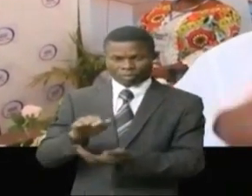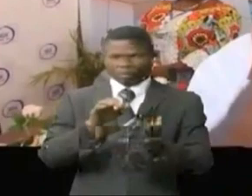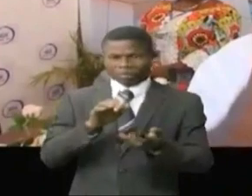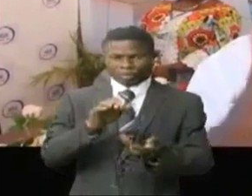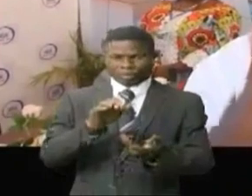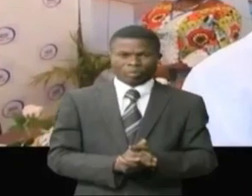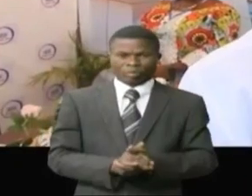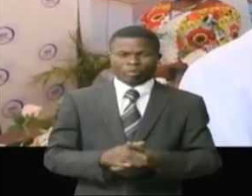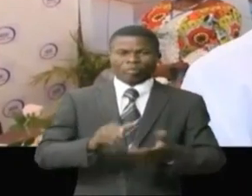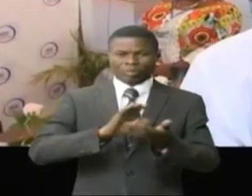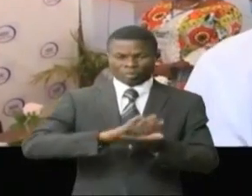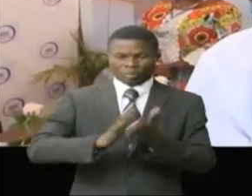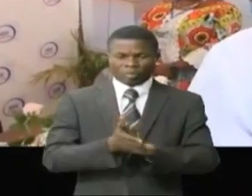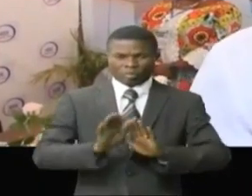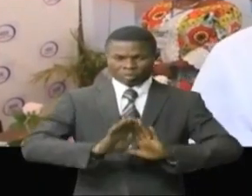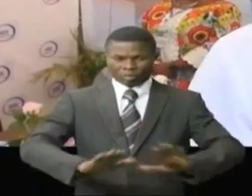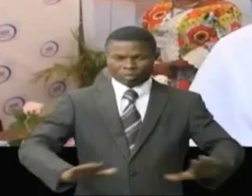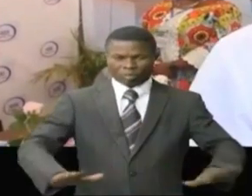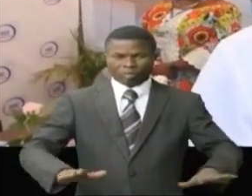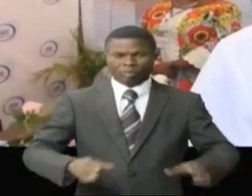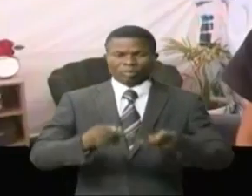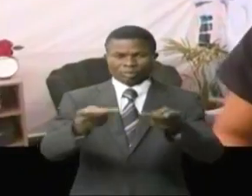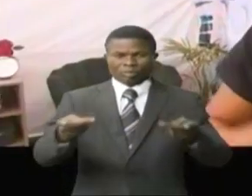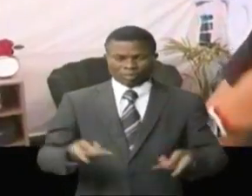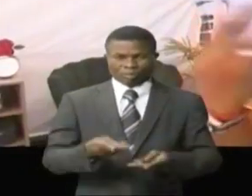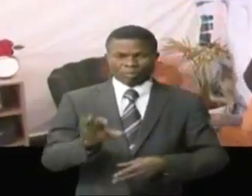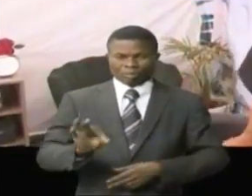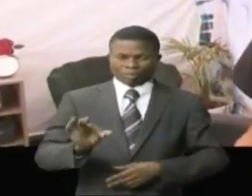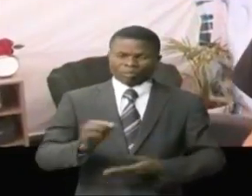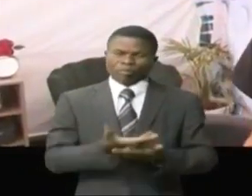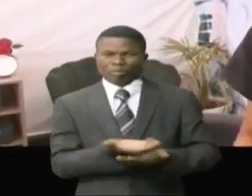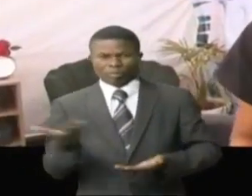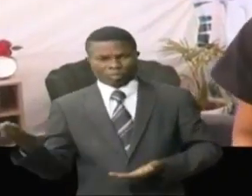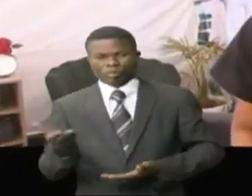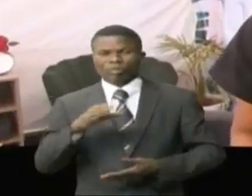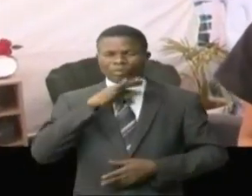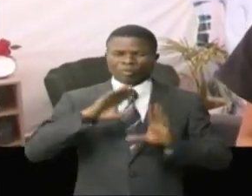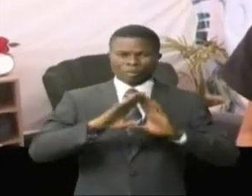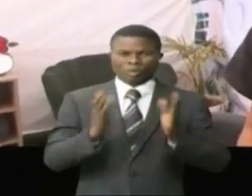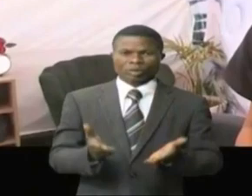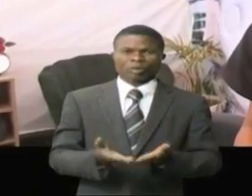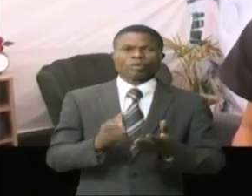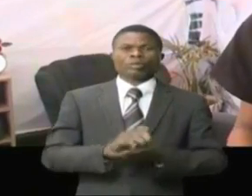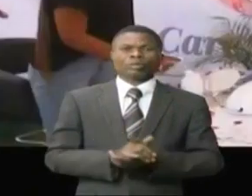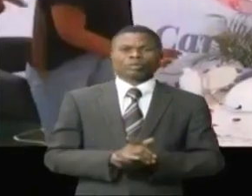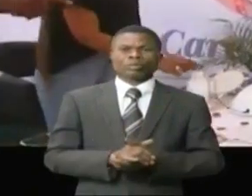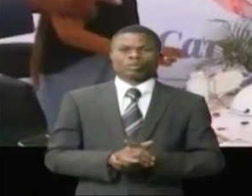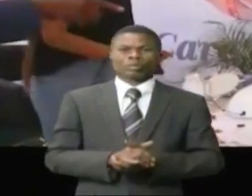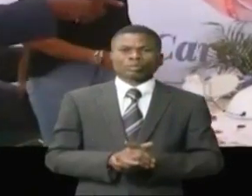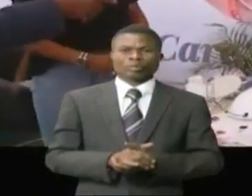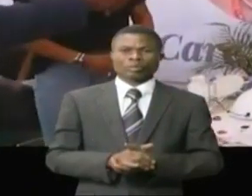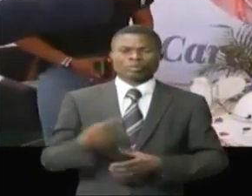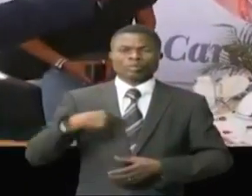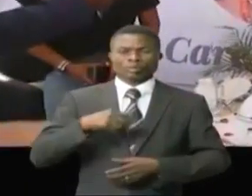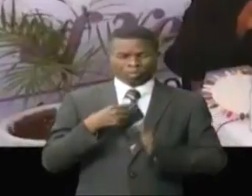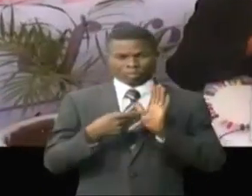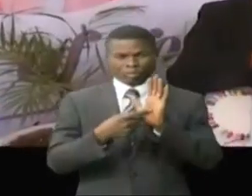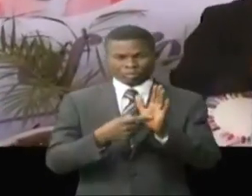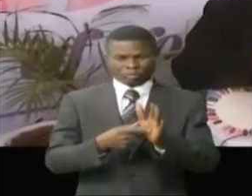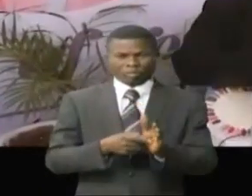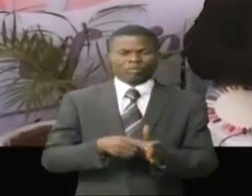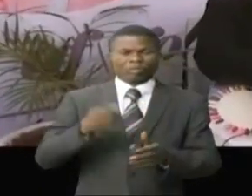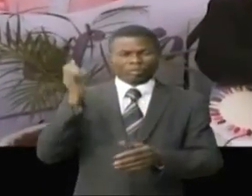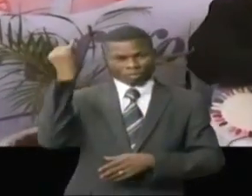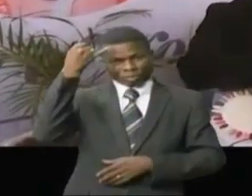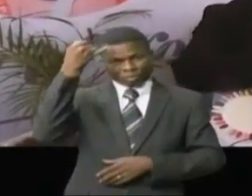jardinage, l'assainissement, même aussi la décoration intérieure. On a les massages, on a la manicure, on